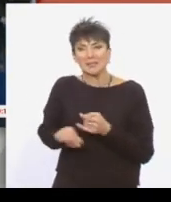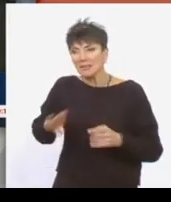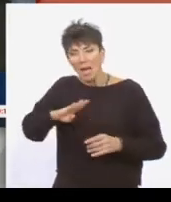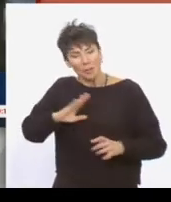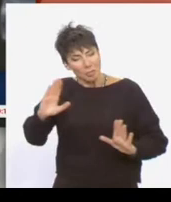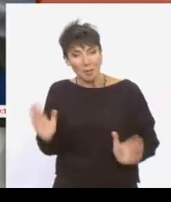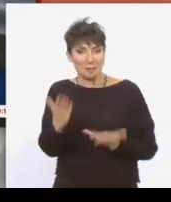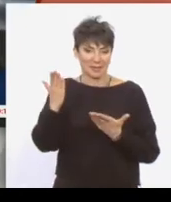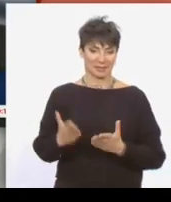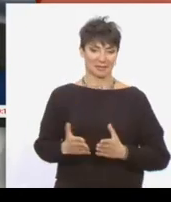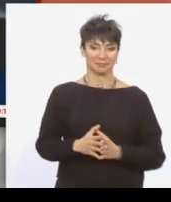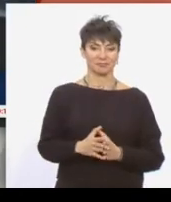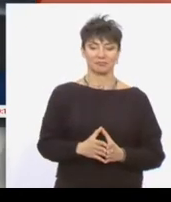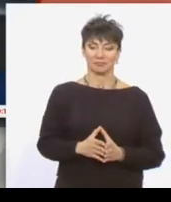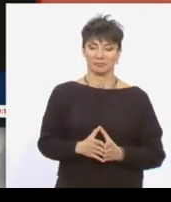μονάδες.